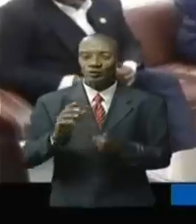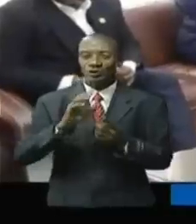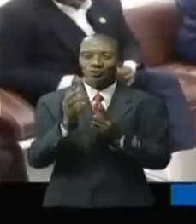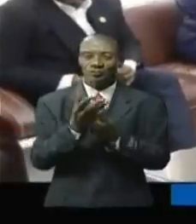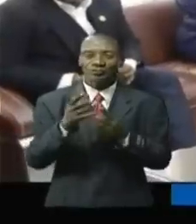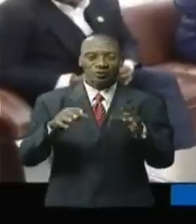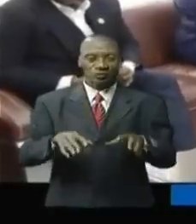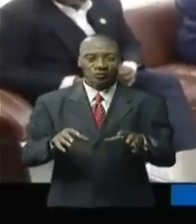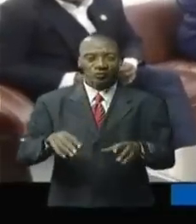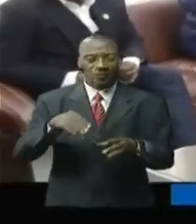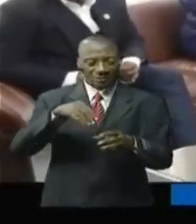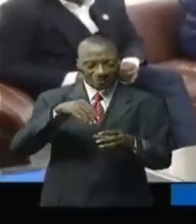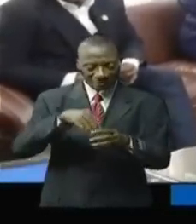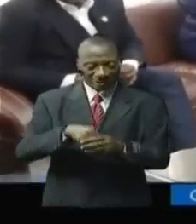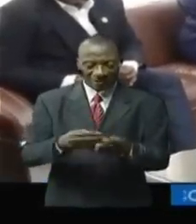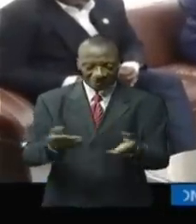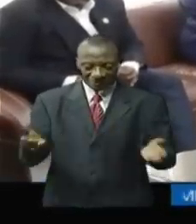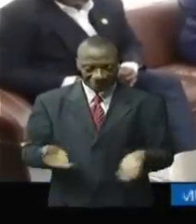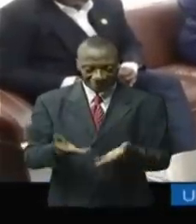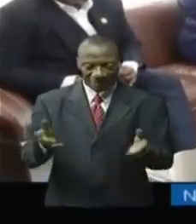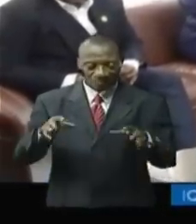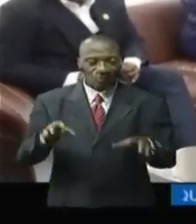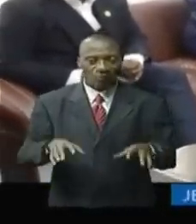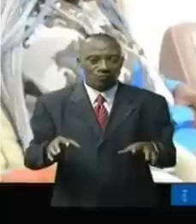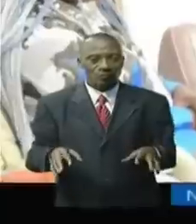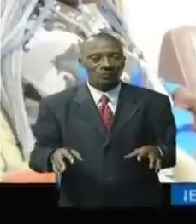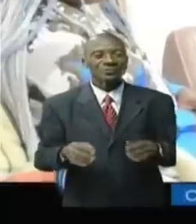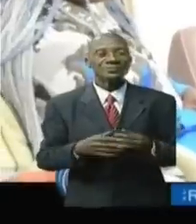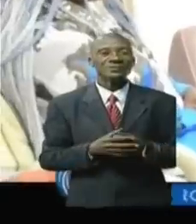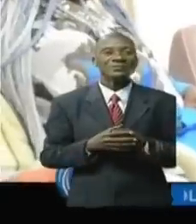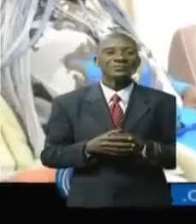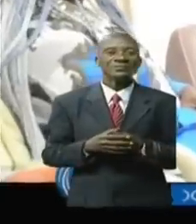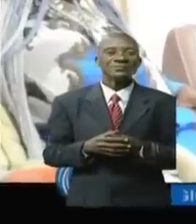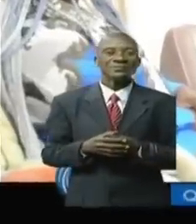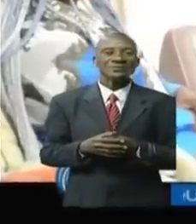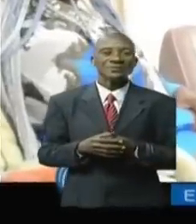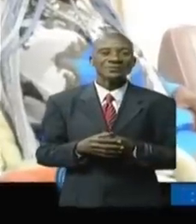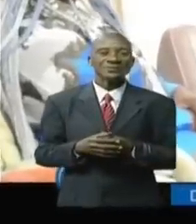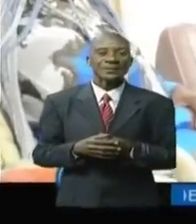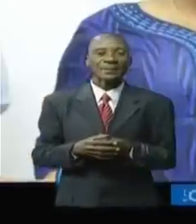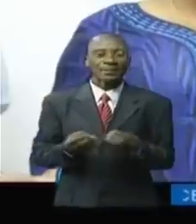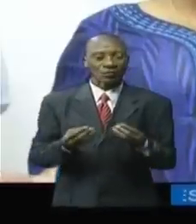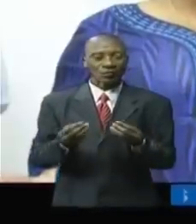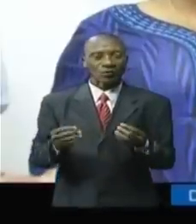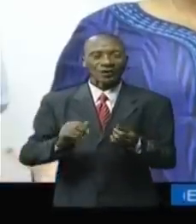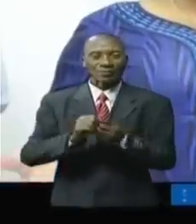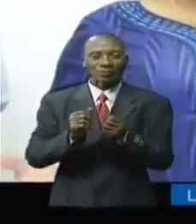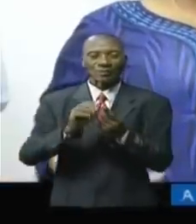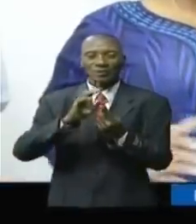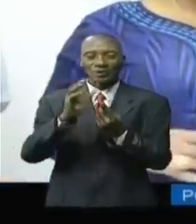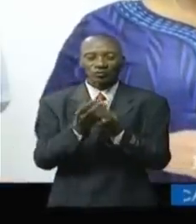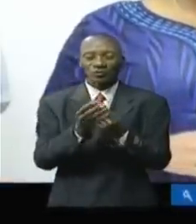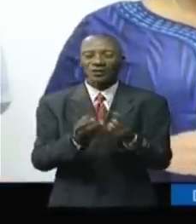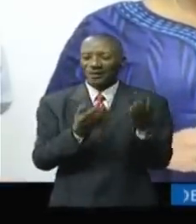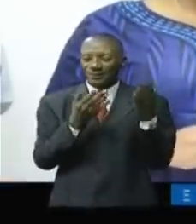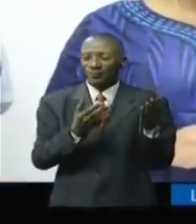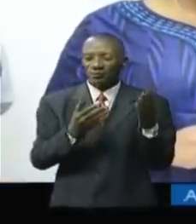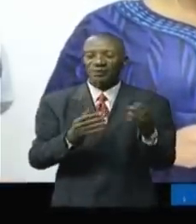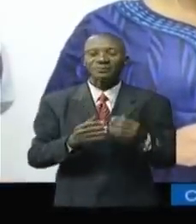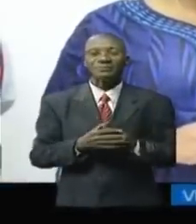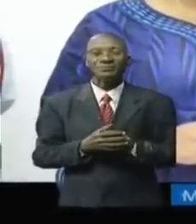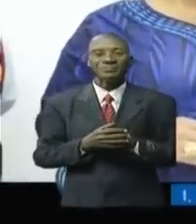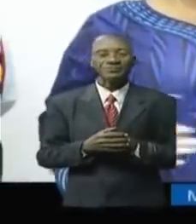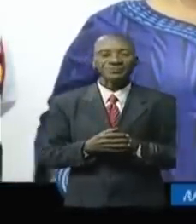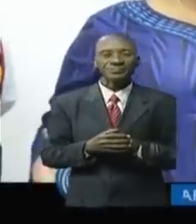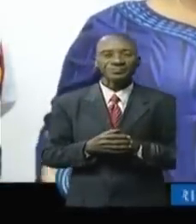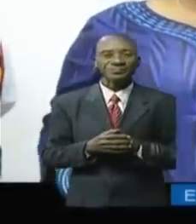la sauvegarde et la promotion de la rumba congolaise, patrimoine culturel immatériel de l'humanité. Nous avons convenu avec son Excellence, Monsieur le Président, qu'on